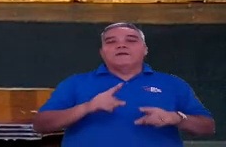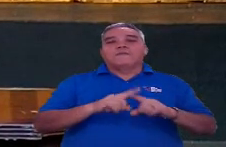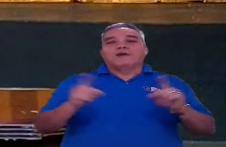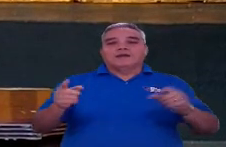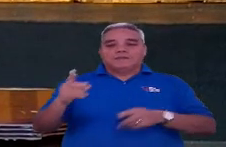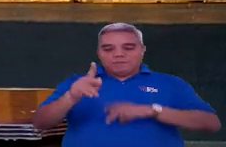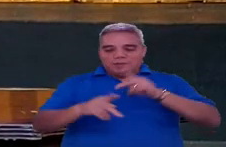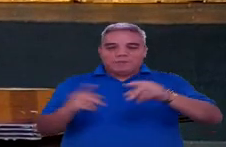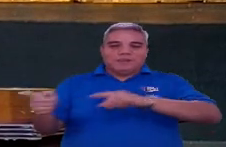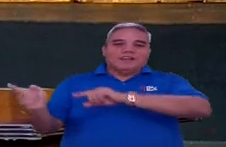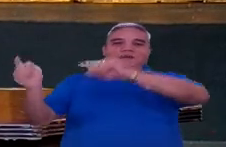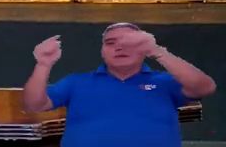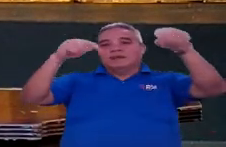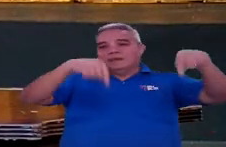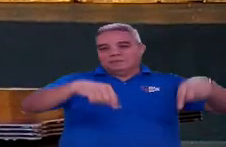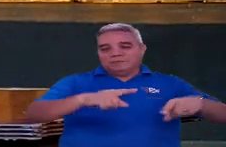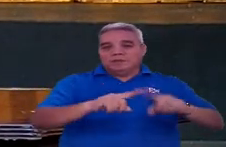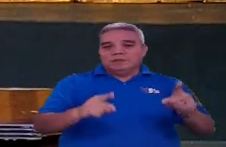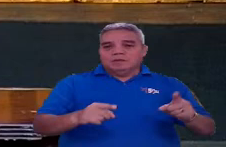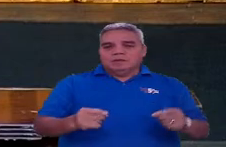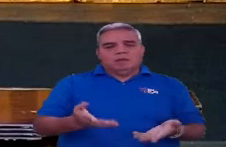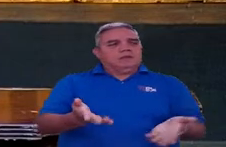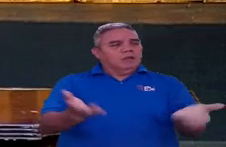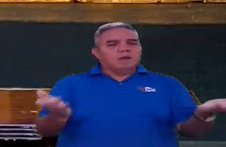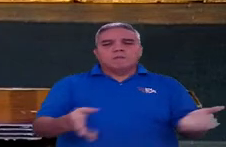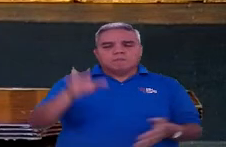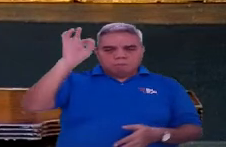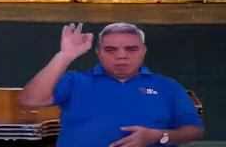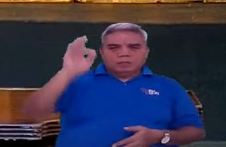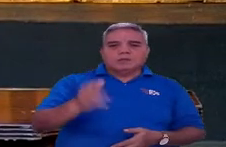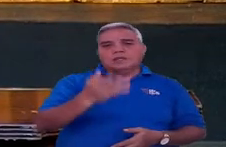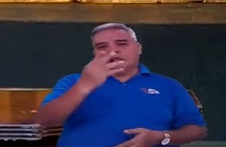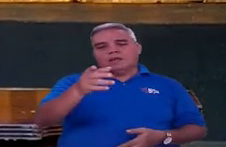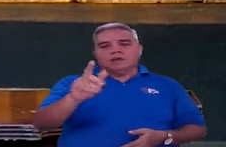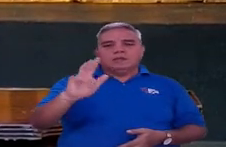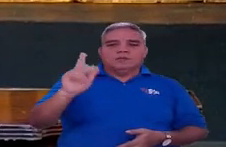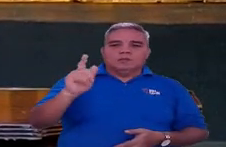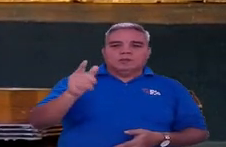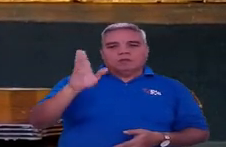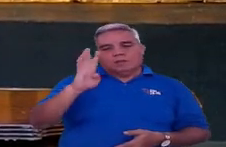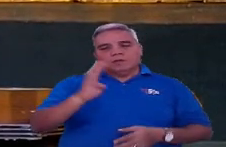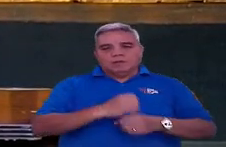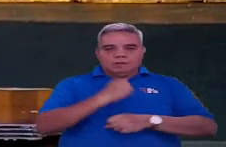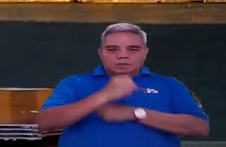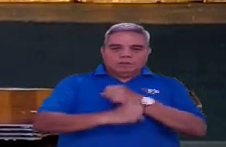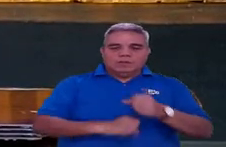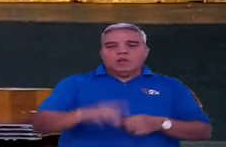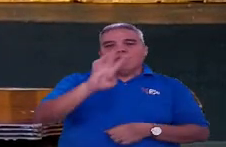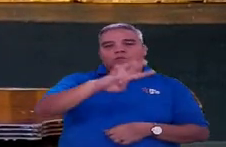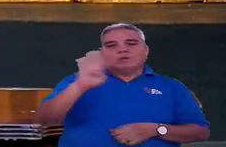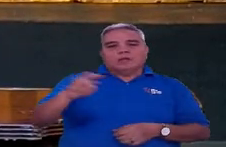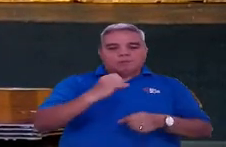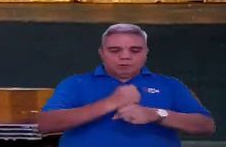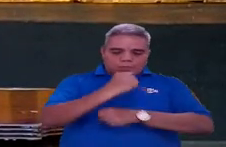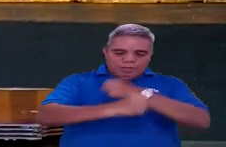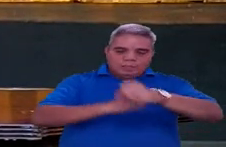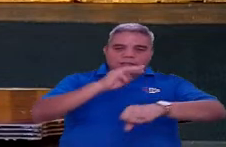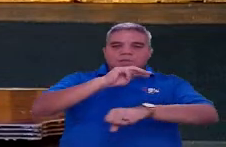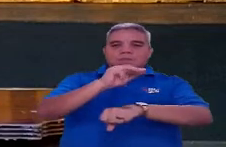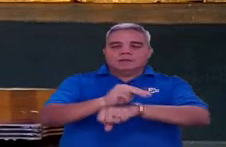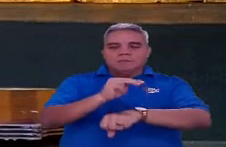before coming up, may naapod usay mo ingon, Pastor, ikaw 44 anyos ka na. You are now 44 years in